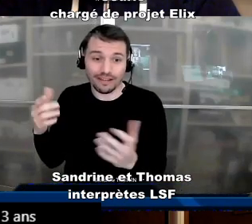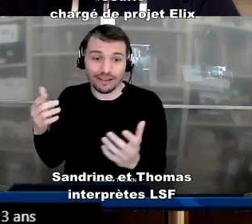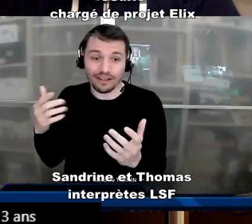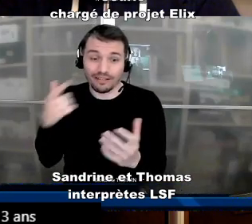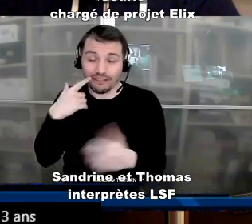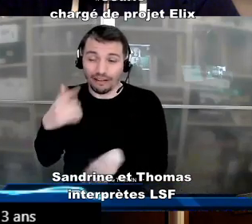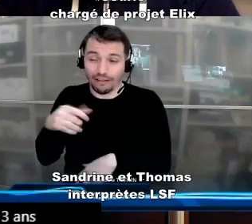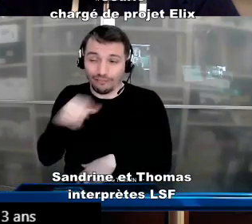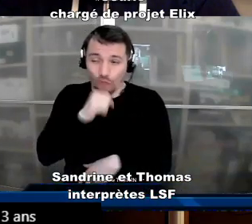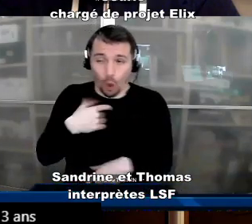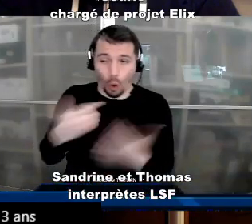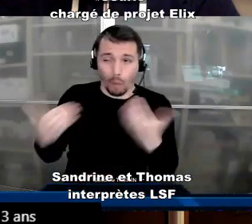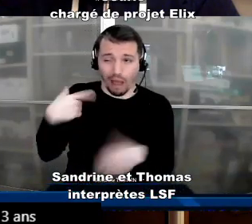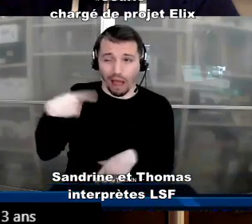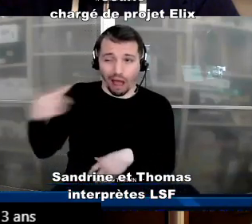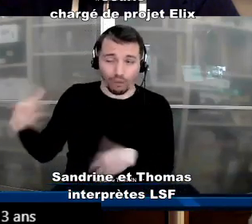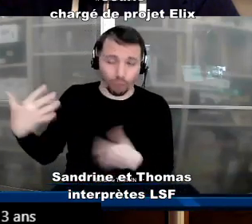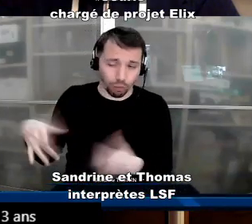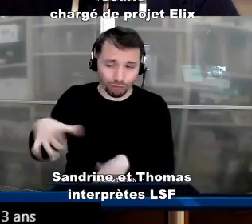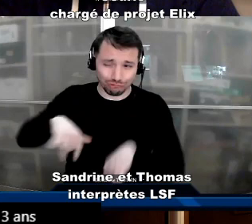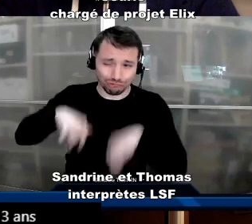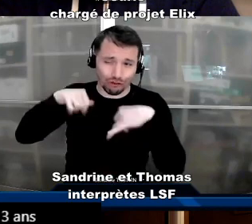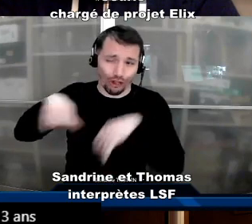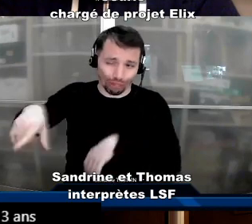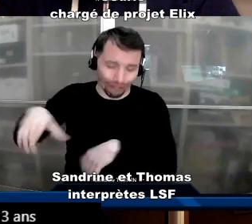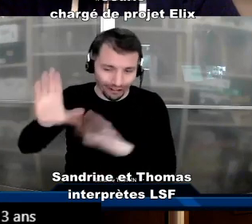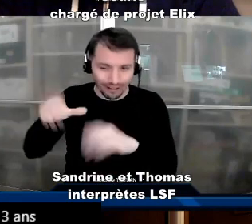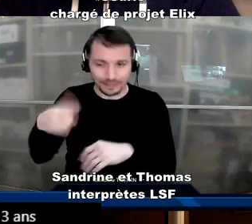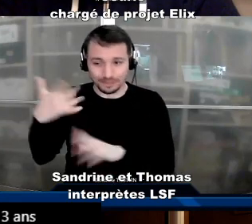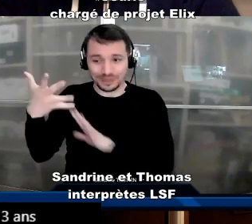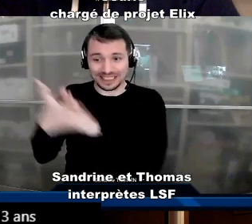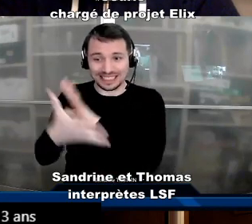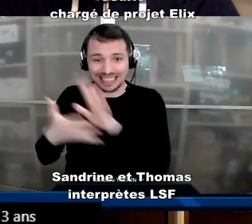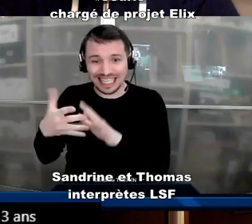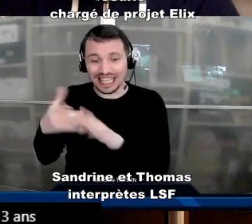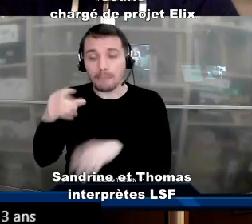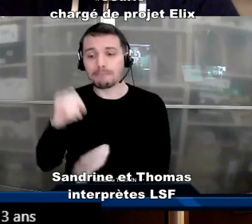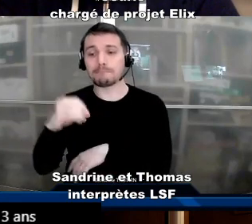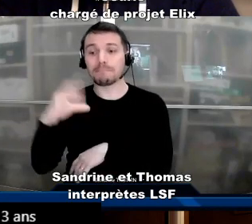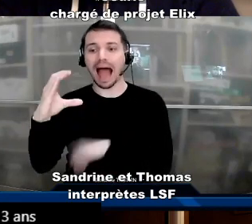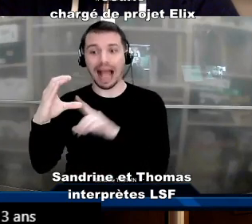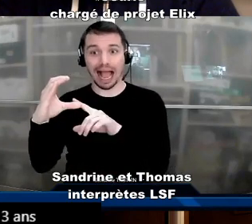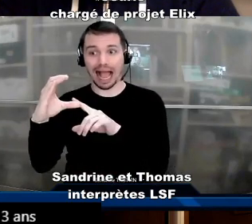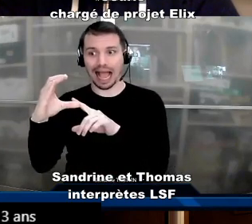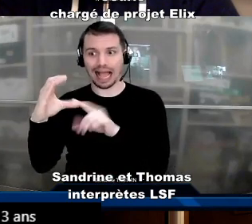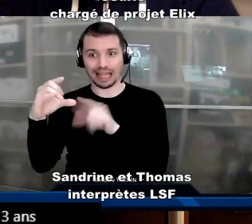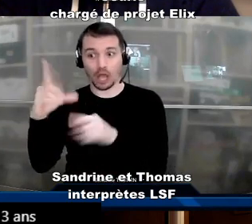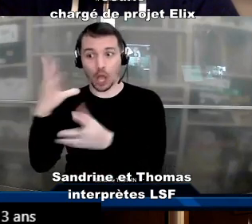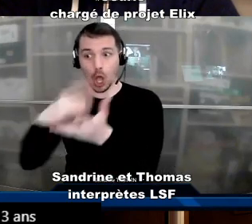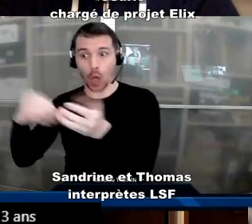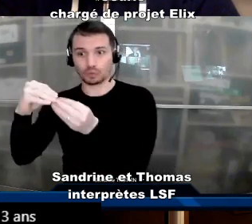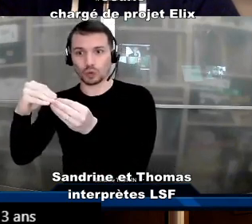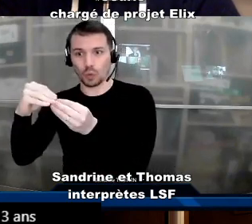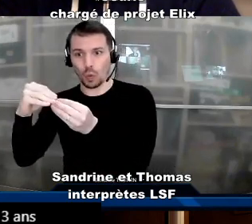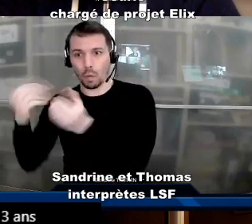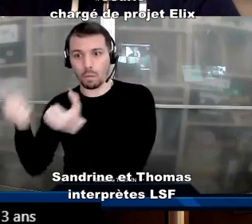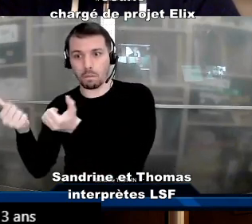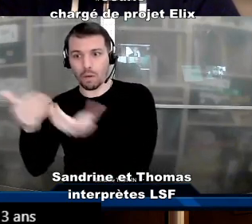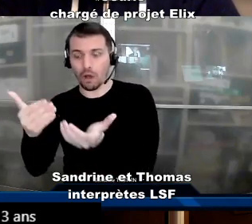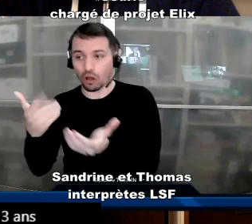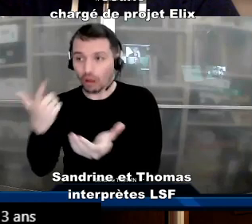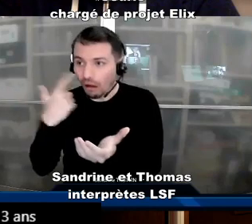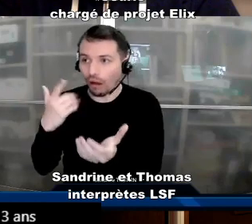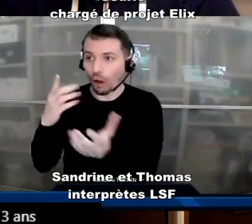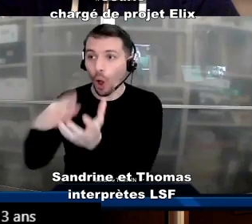son âge. Elle a pu prendre la langue des signes en option au bac. Ça venait d'arriver en option au bac, elle a pu l'apprendre en